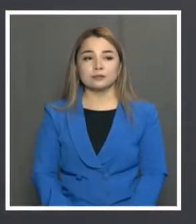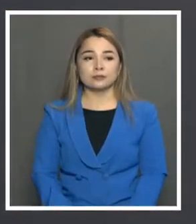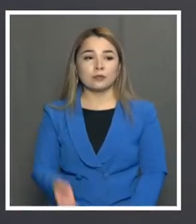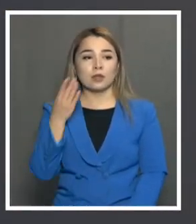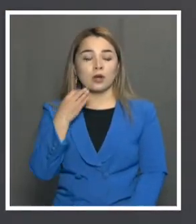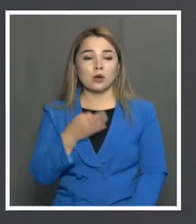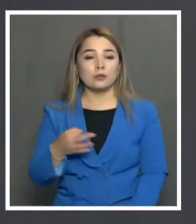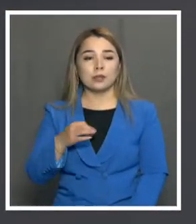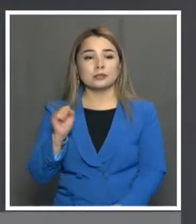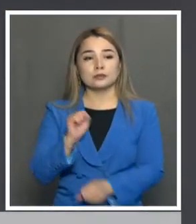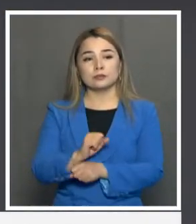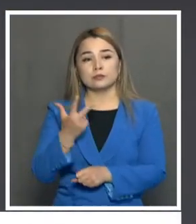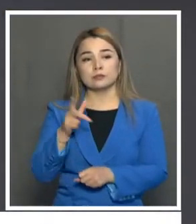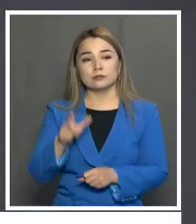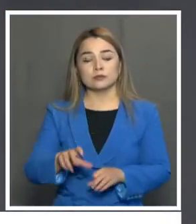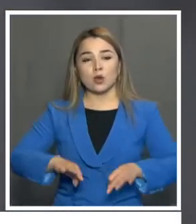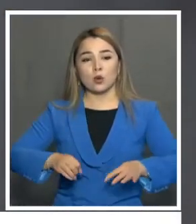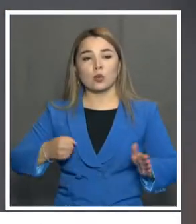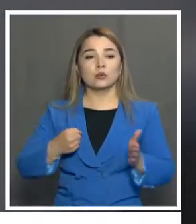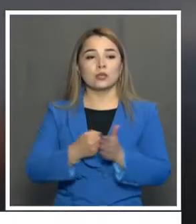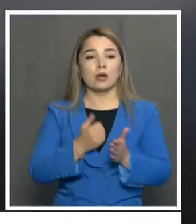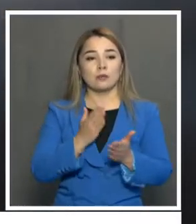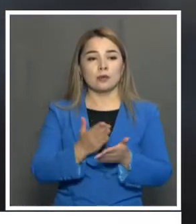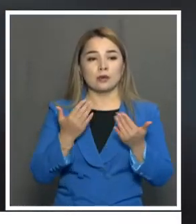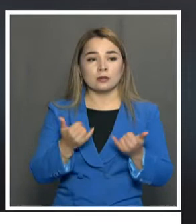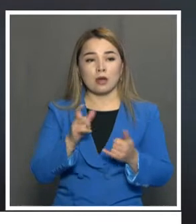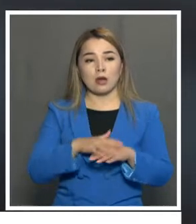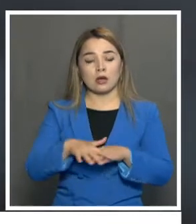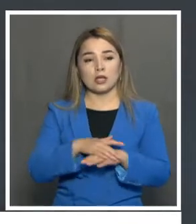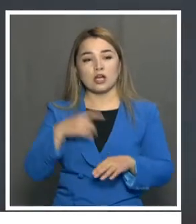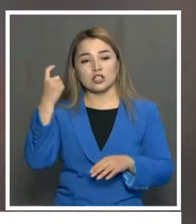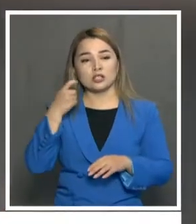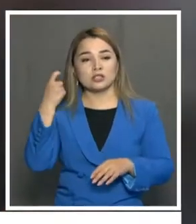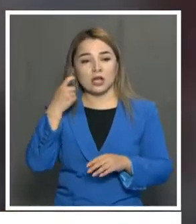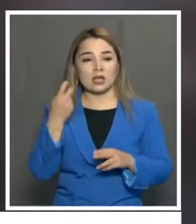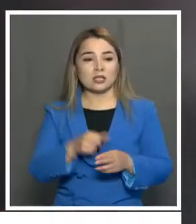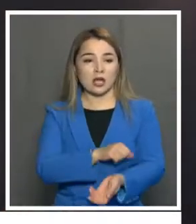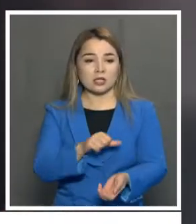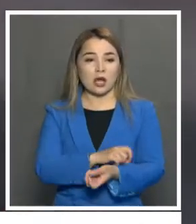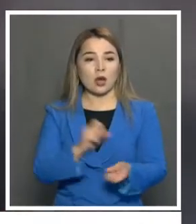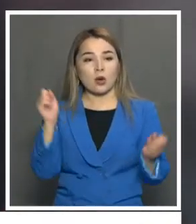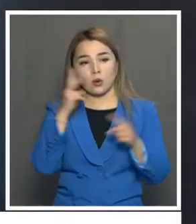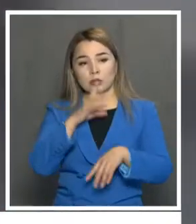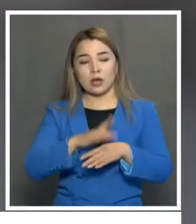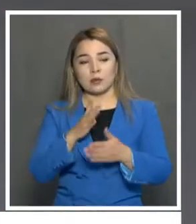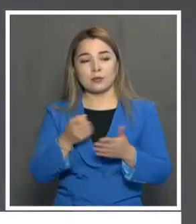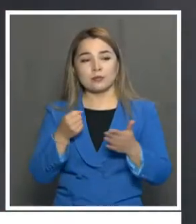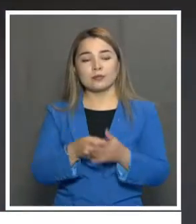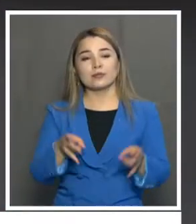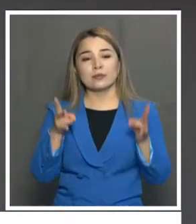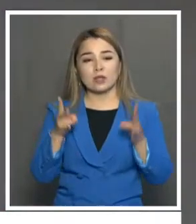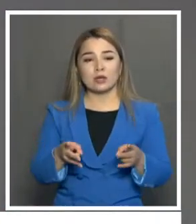Алматыда аялдамада тұрған 3 адамды көлік қағып кетті. Көлік тізгінде болған азаматтың ішімдік ішіп, есірткі қолданғаны белгілі болды. Түрлі жарақат